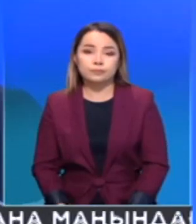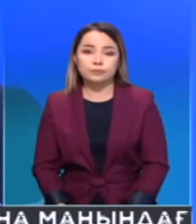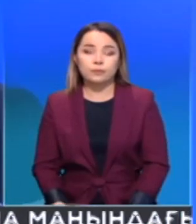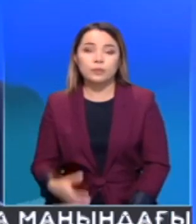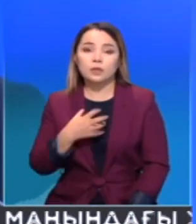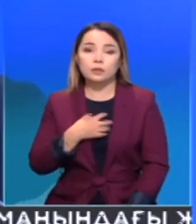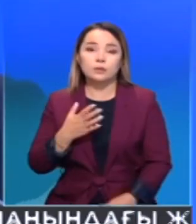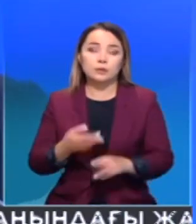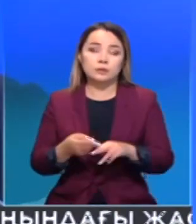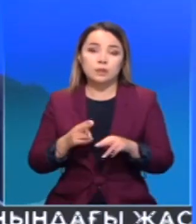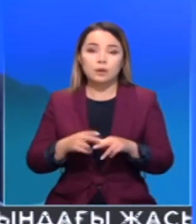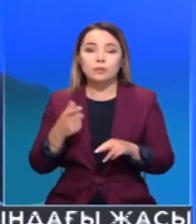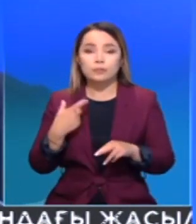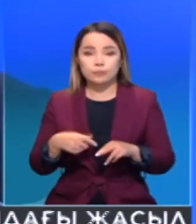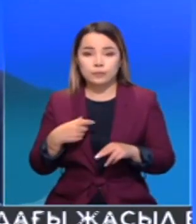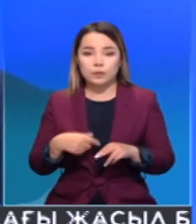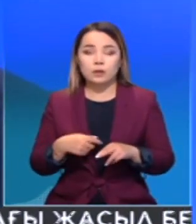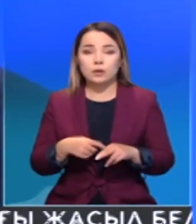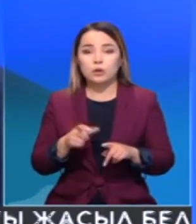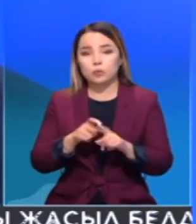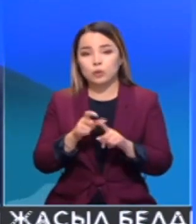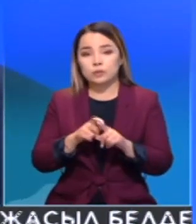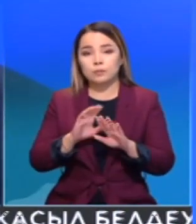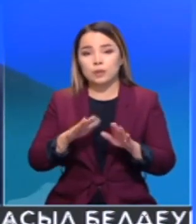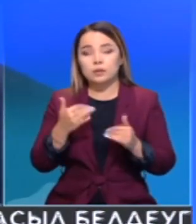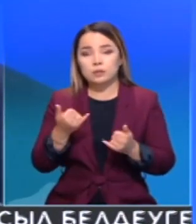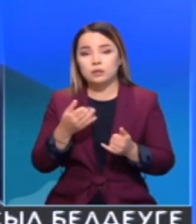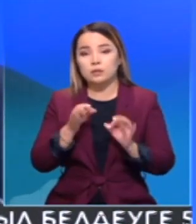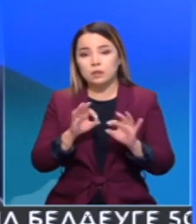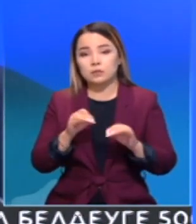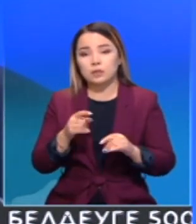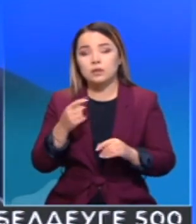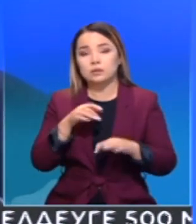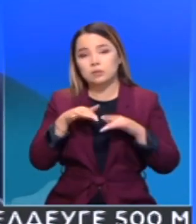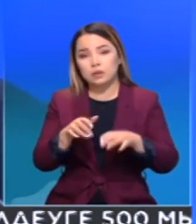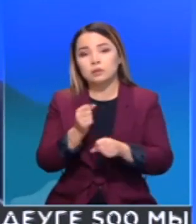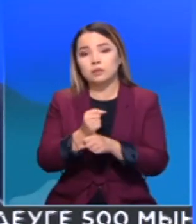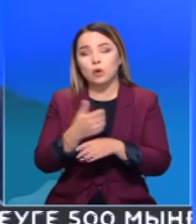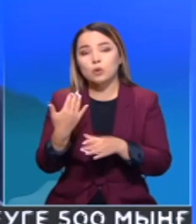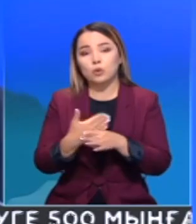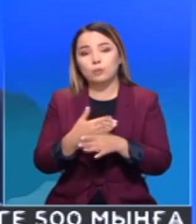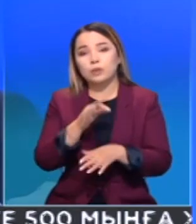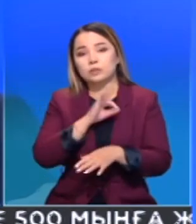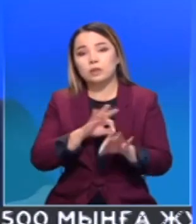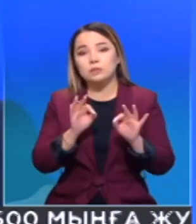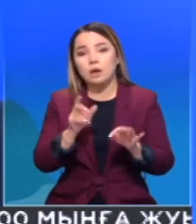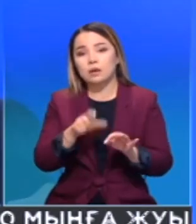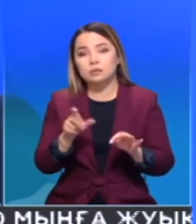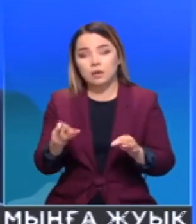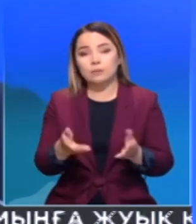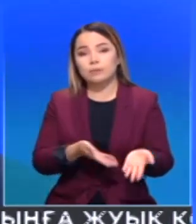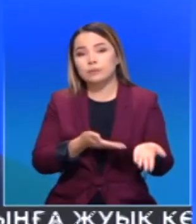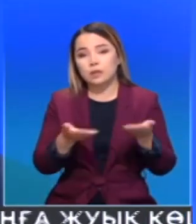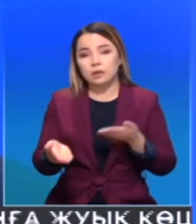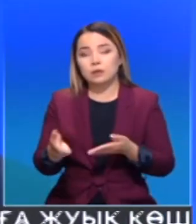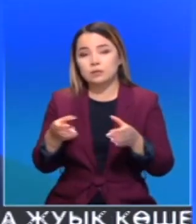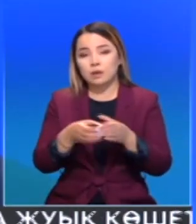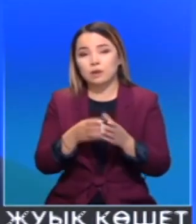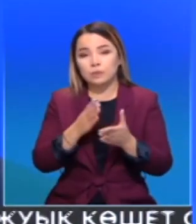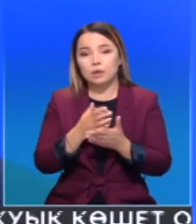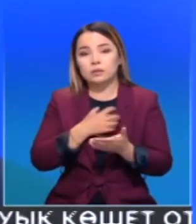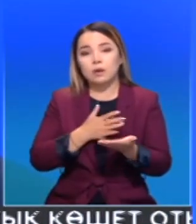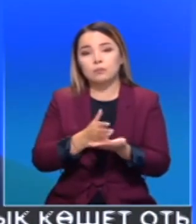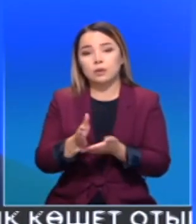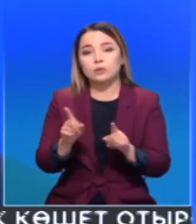Негізінен бізге сол сөз көмек емес, қазіргі тілмен айтқанда іс көмекке жарайтын азаматтарды тартуға тырыстық. Негізгі